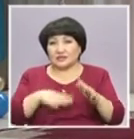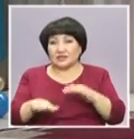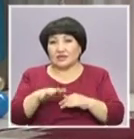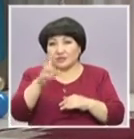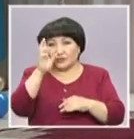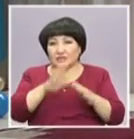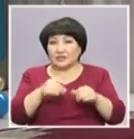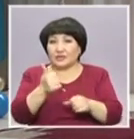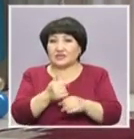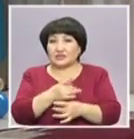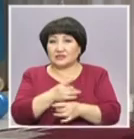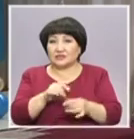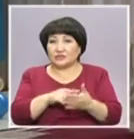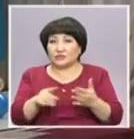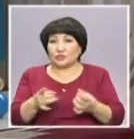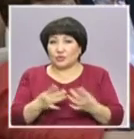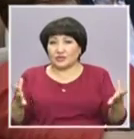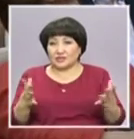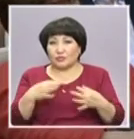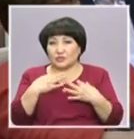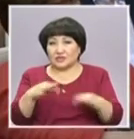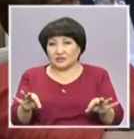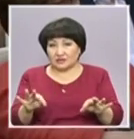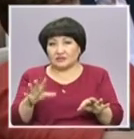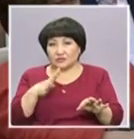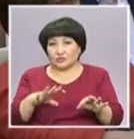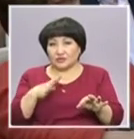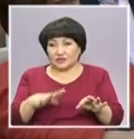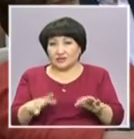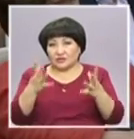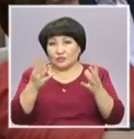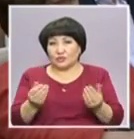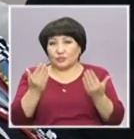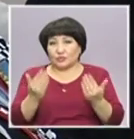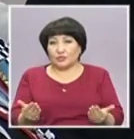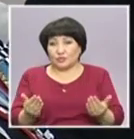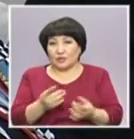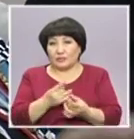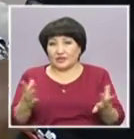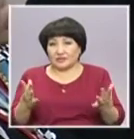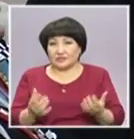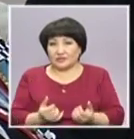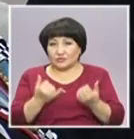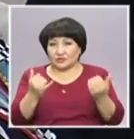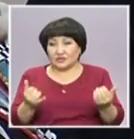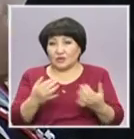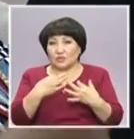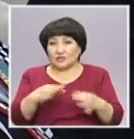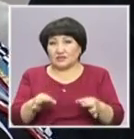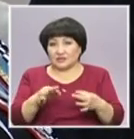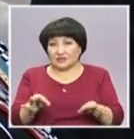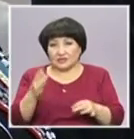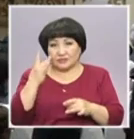ең басты тойы бостандық көгершінін көкке ұшырған күн бүгін. Бұл мейрамның қадірін білмесек, тәуелсіздіктің баянды болуы қиын